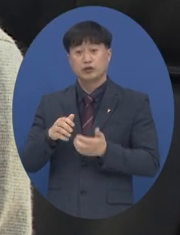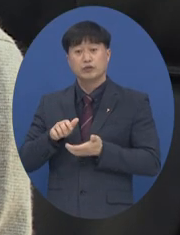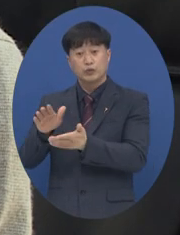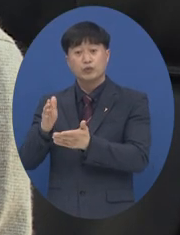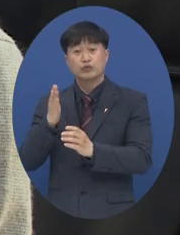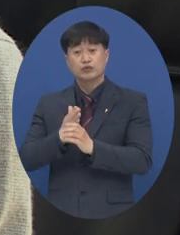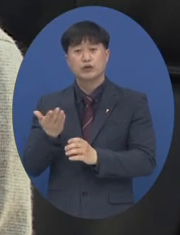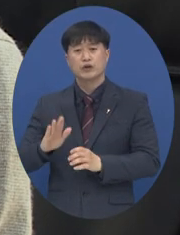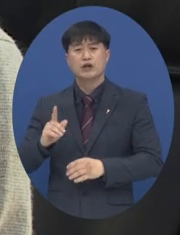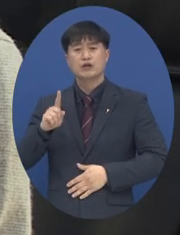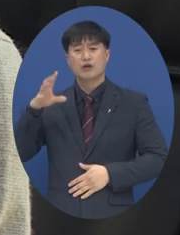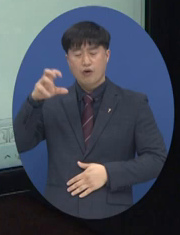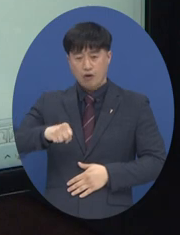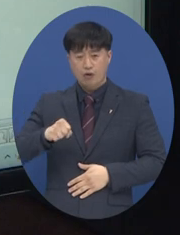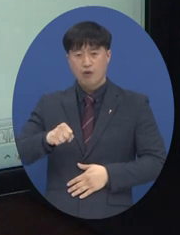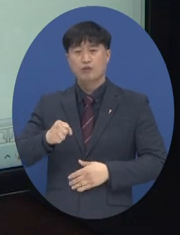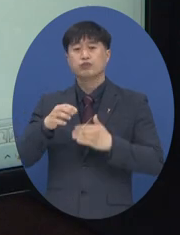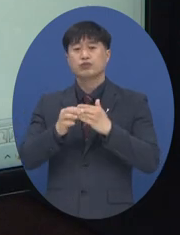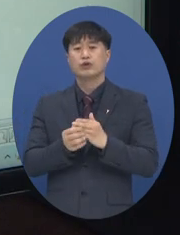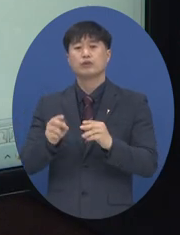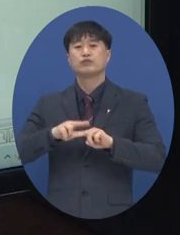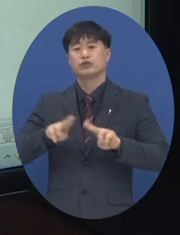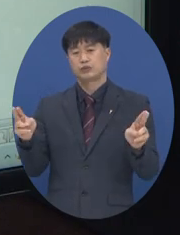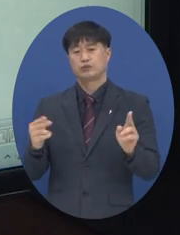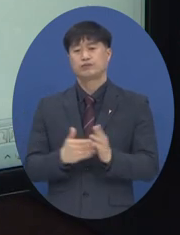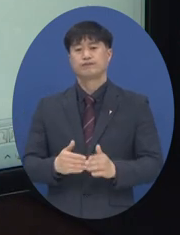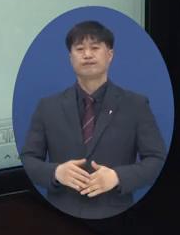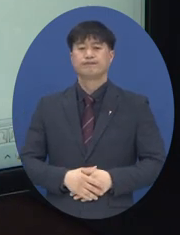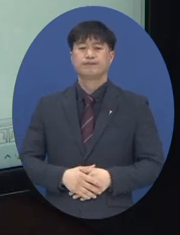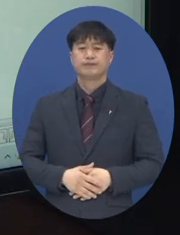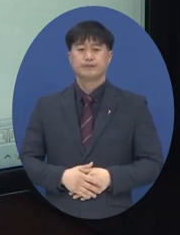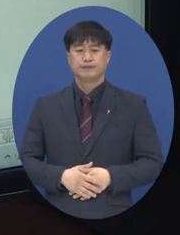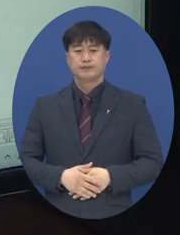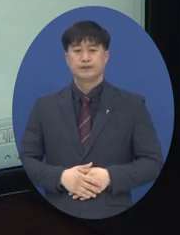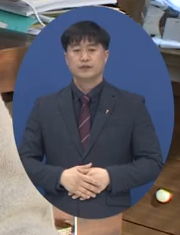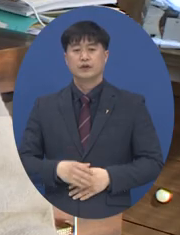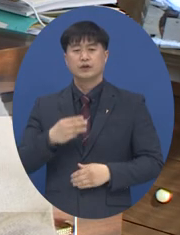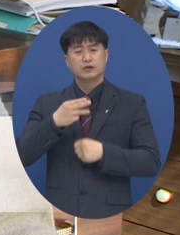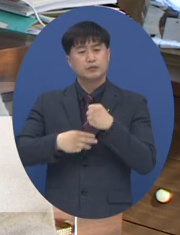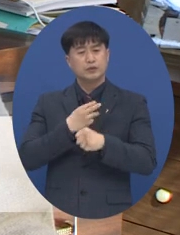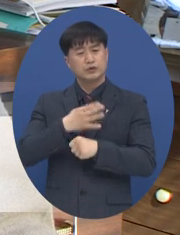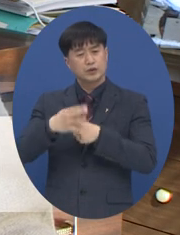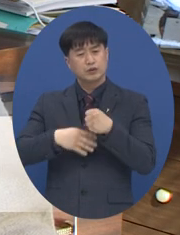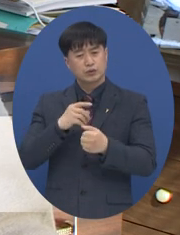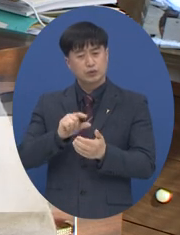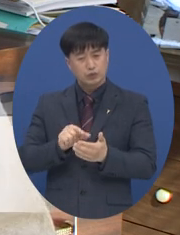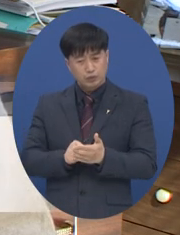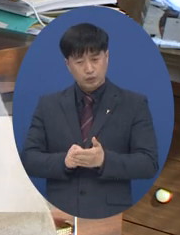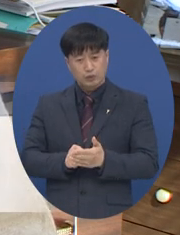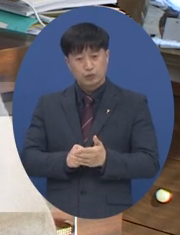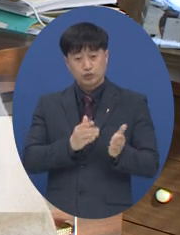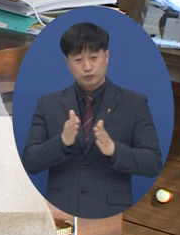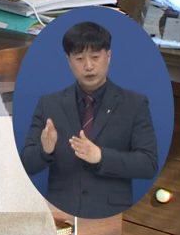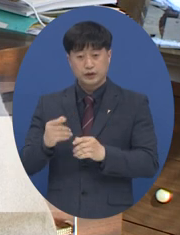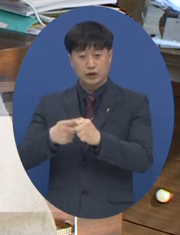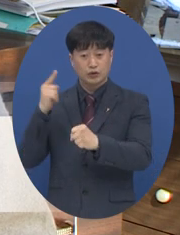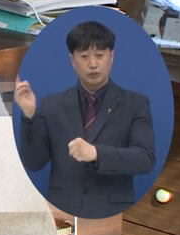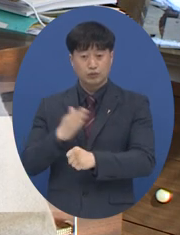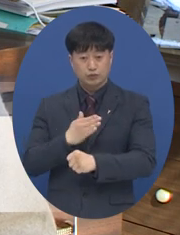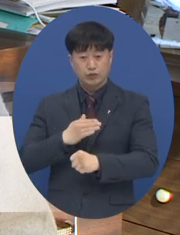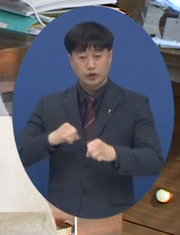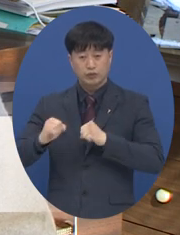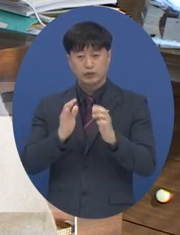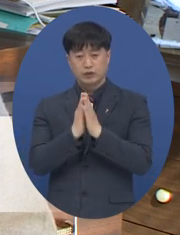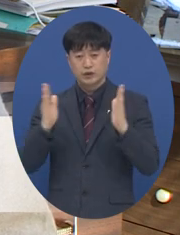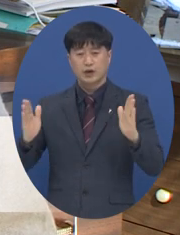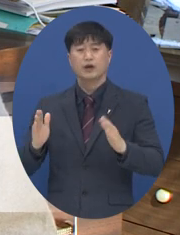진행 중이 어때 아예 1억 달러 규모의 연구개발 프로그램이 추도 돼버렸습니다 3 4년 정도 걸렸다가 아 작년부터 이제